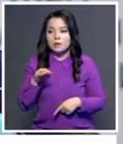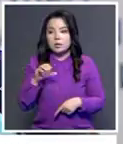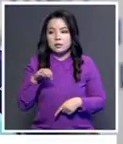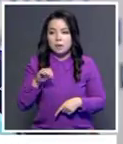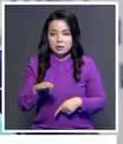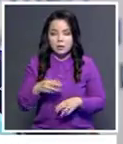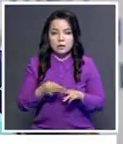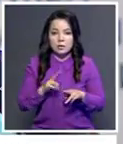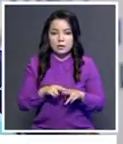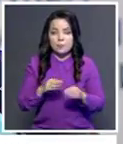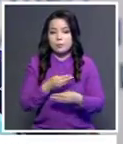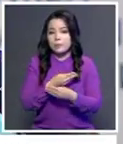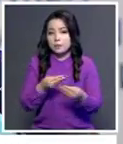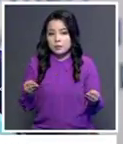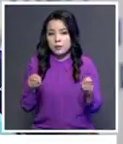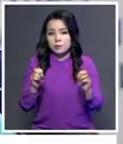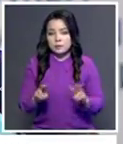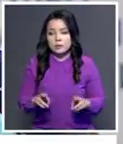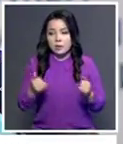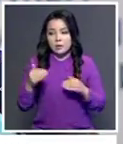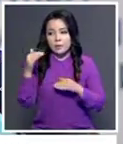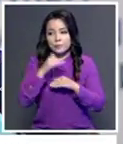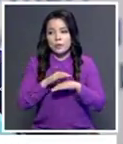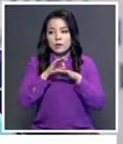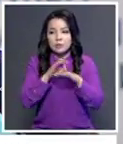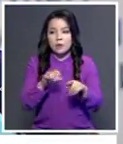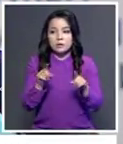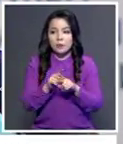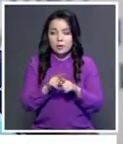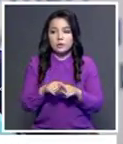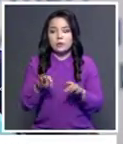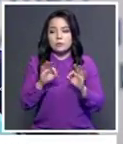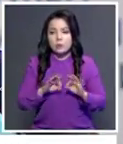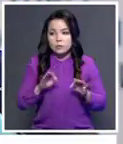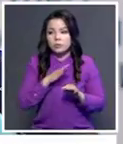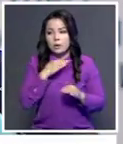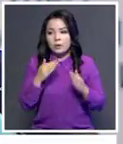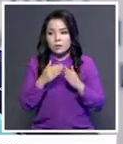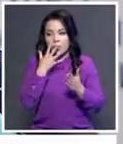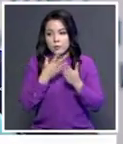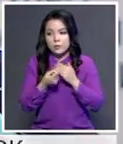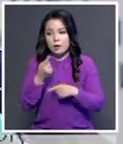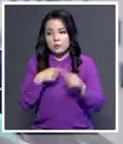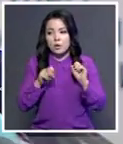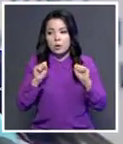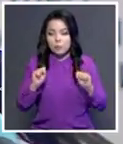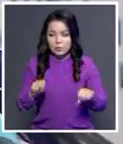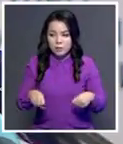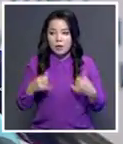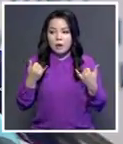аттестат беретін салтанатқа барып, ары қарай енді ешқайда бармай үйге қайтып келуге болады. Оларды ешкім